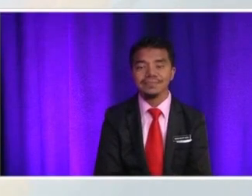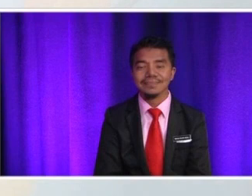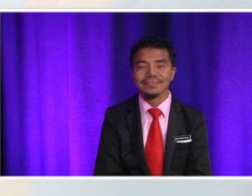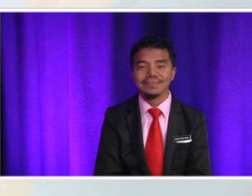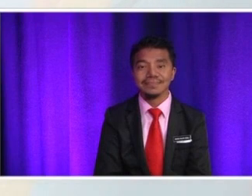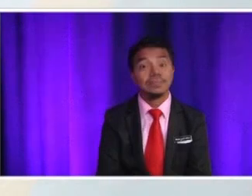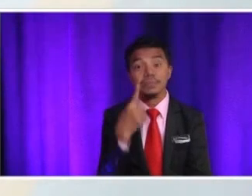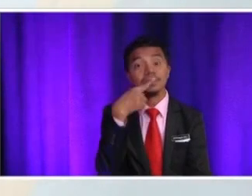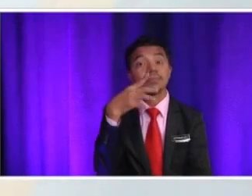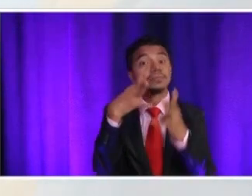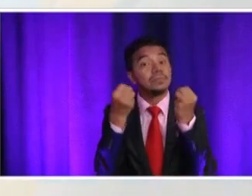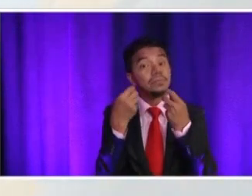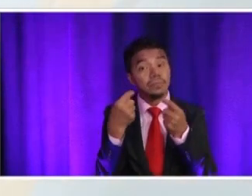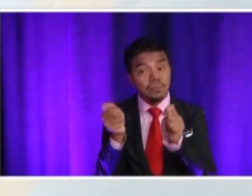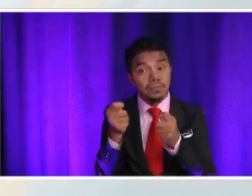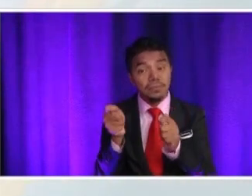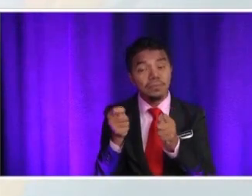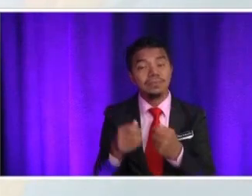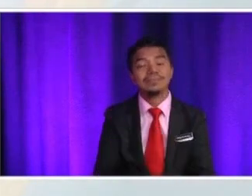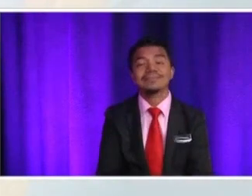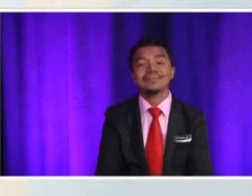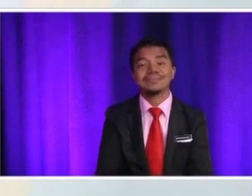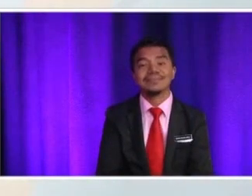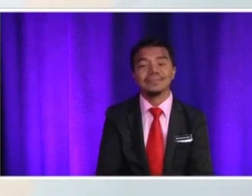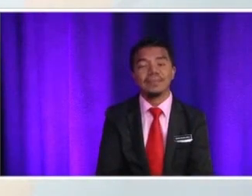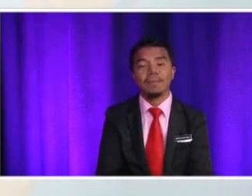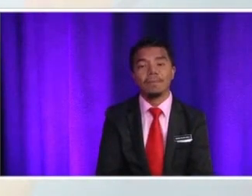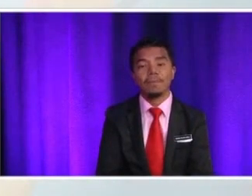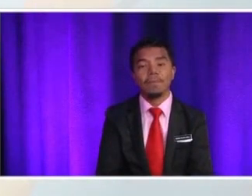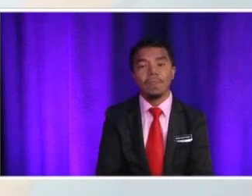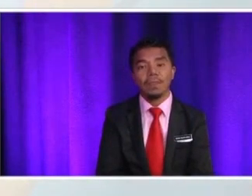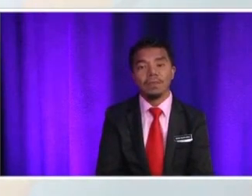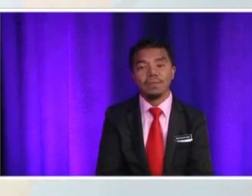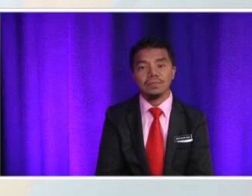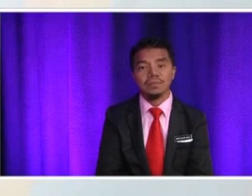Siapa nak cuba? Lagi. Okey.